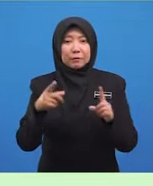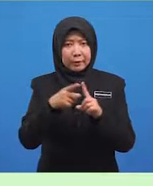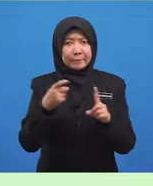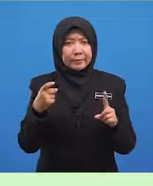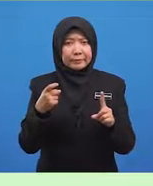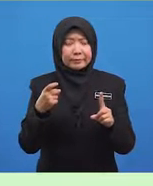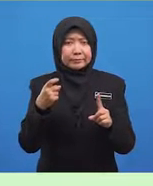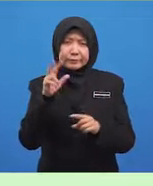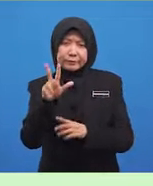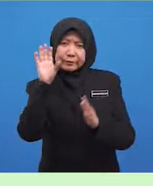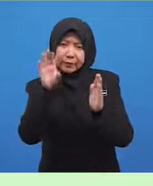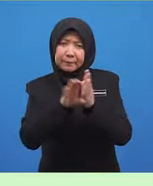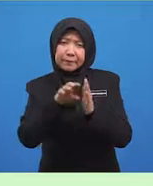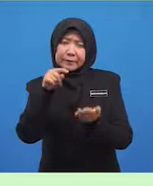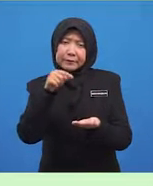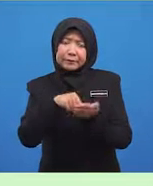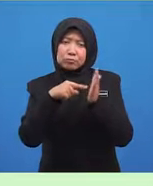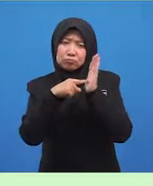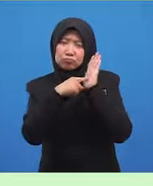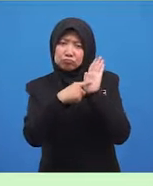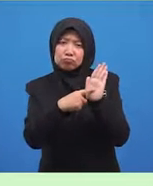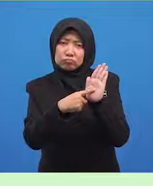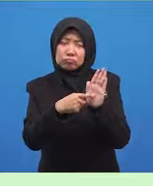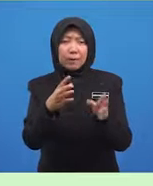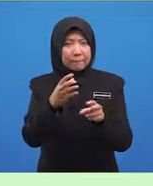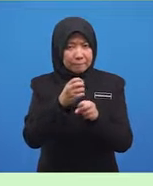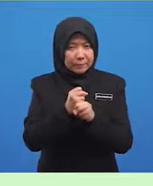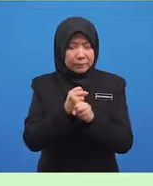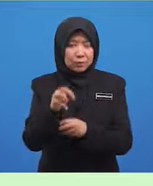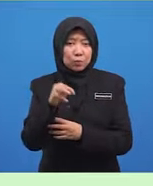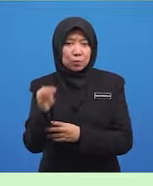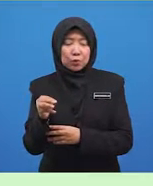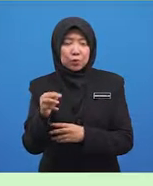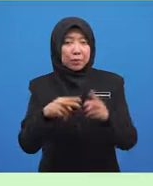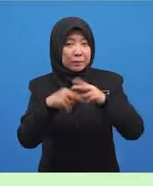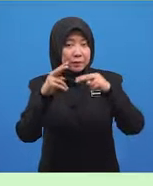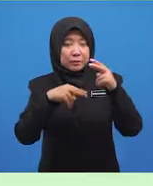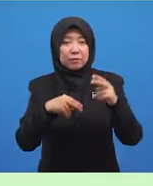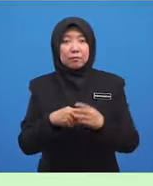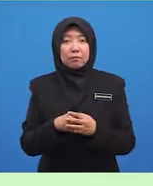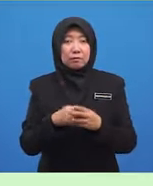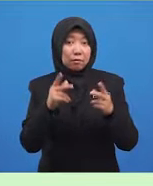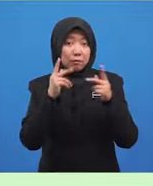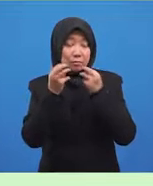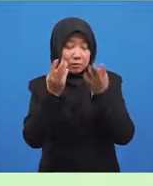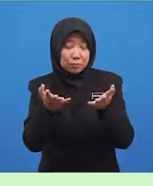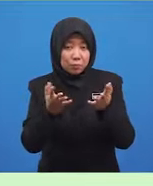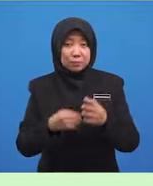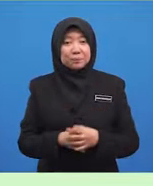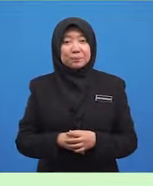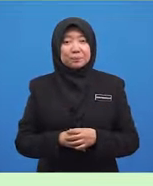Daripada tiga gambar yang ditunjukkan, dapatkah murid membina kata majmuk?